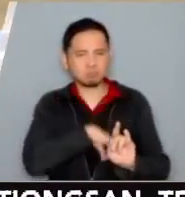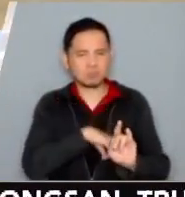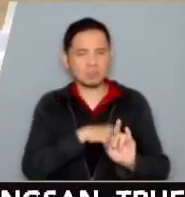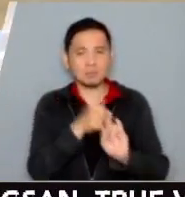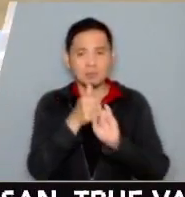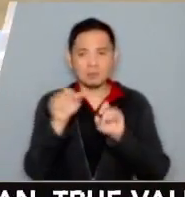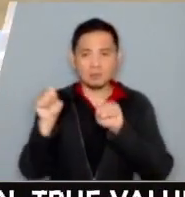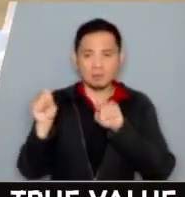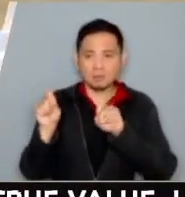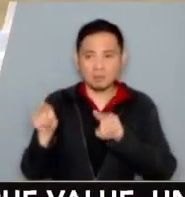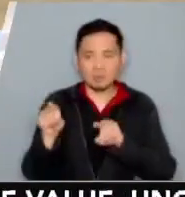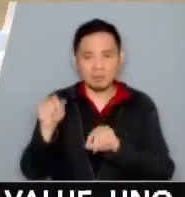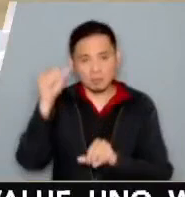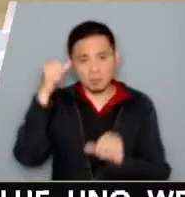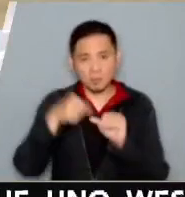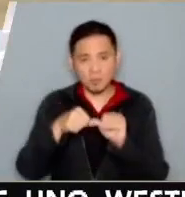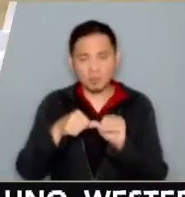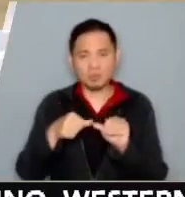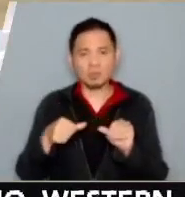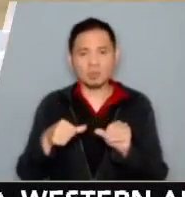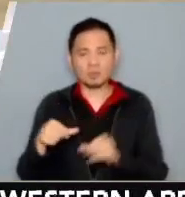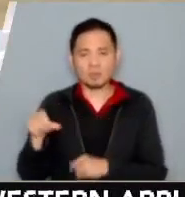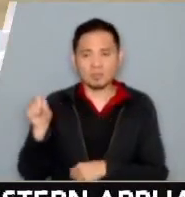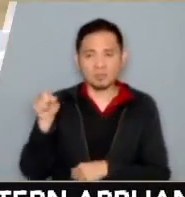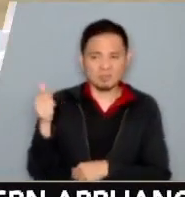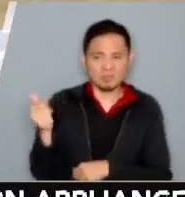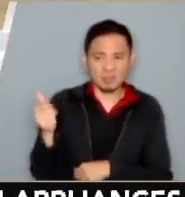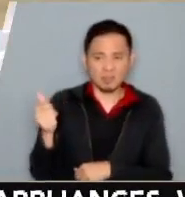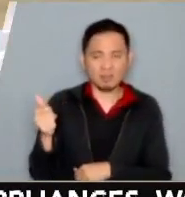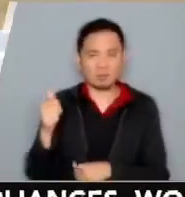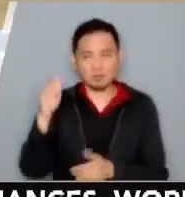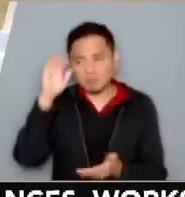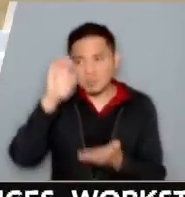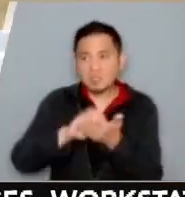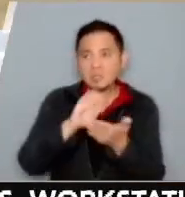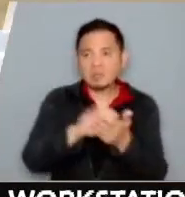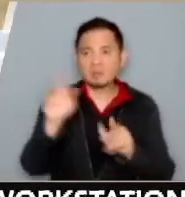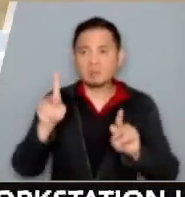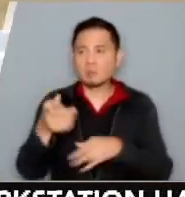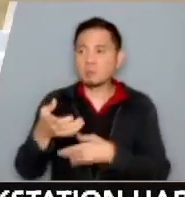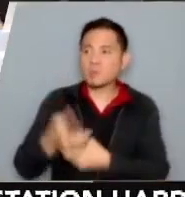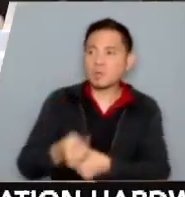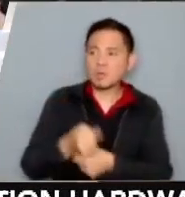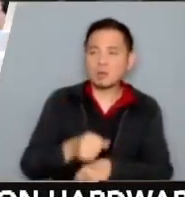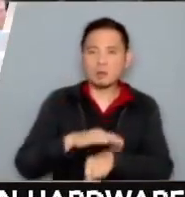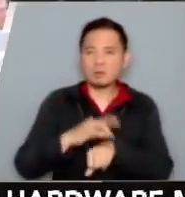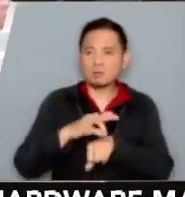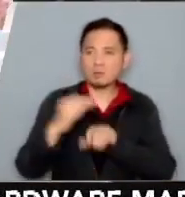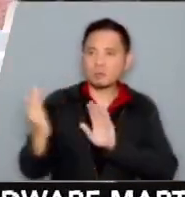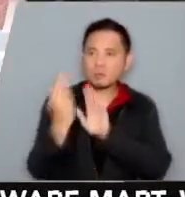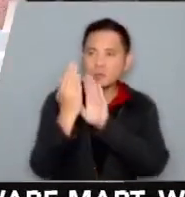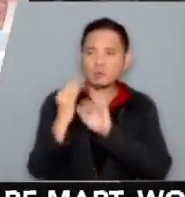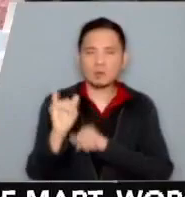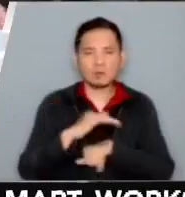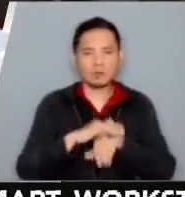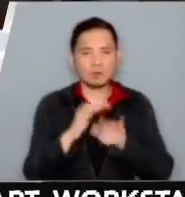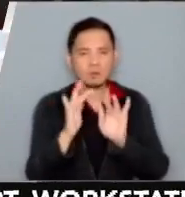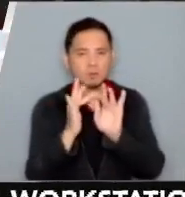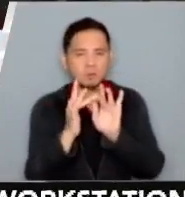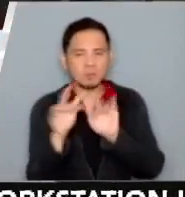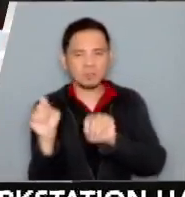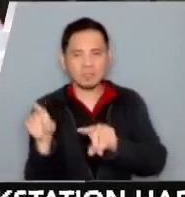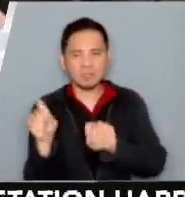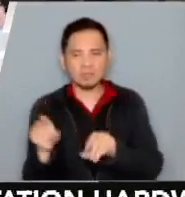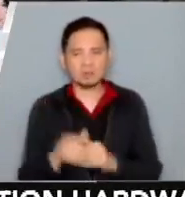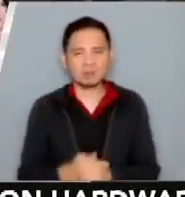baguhan, masyado siya nagtiwala. Face to face siya, tapos online transaction din. Hirap lang sa buhay. Hindi trabaho mo